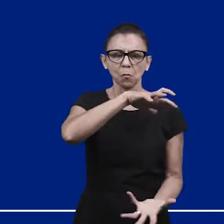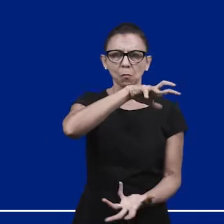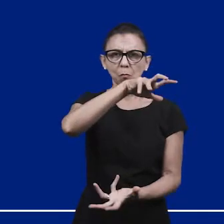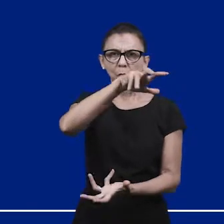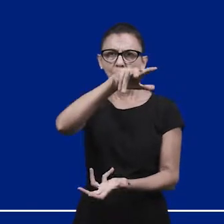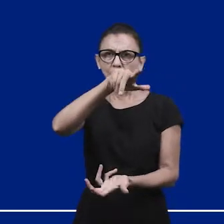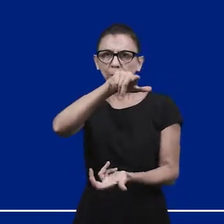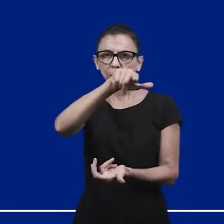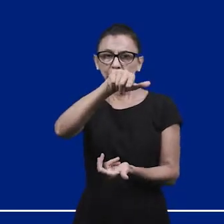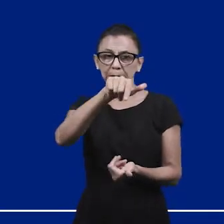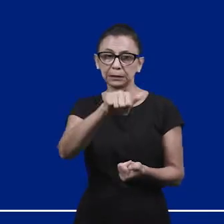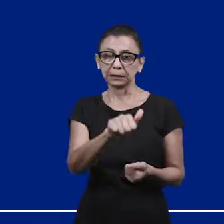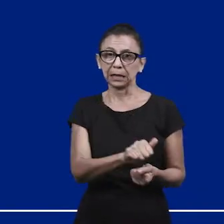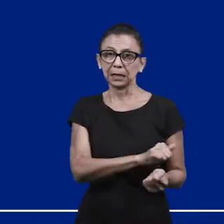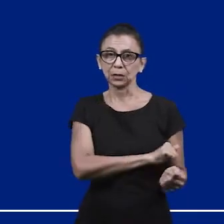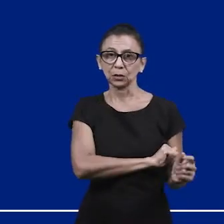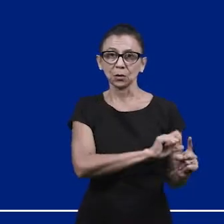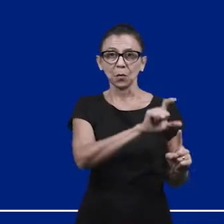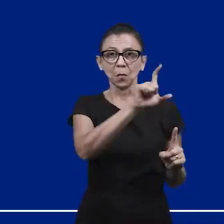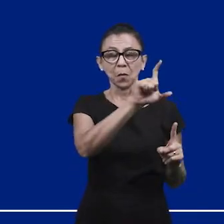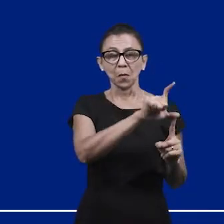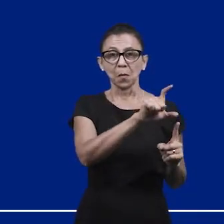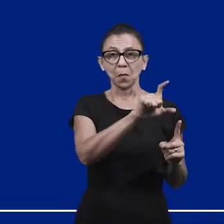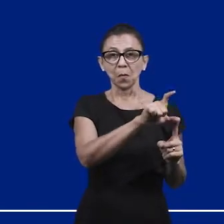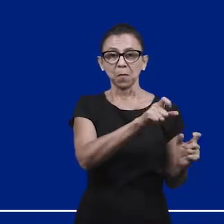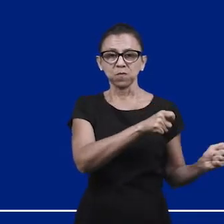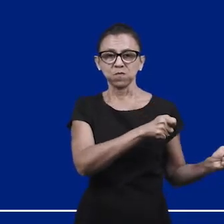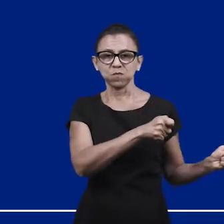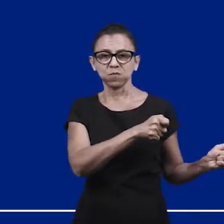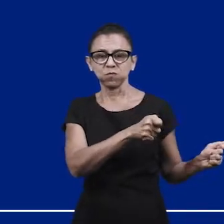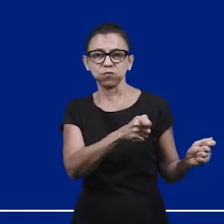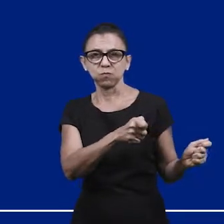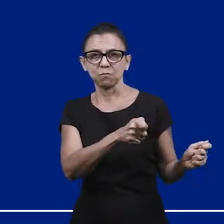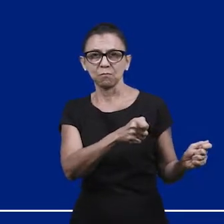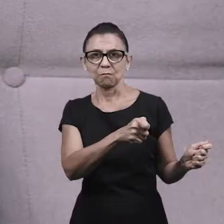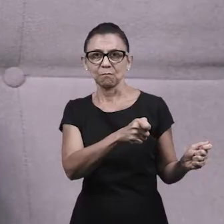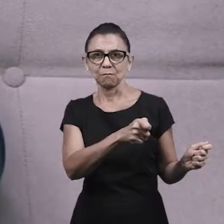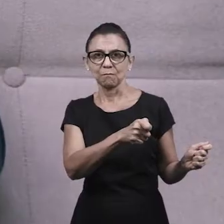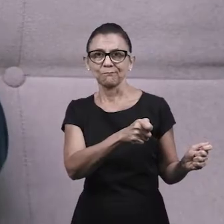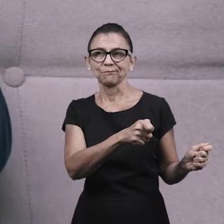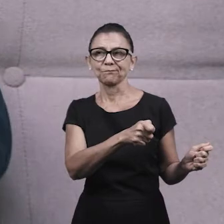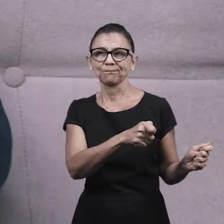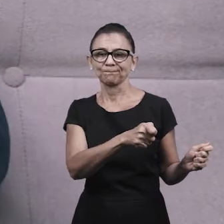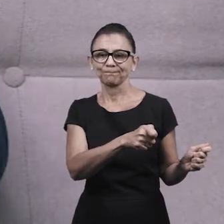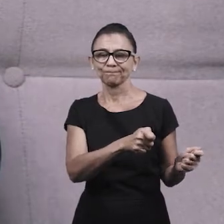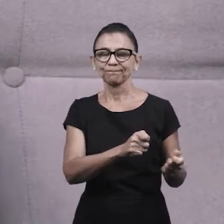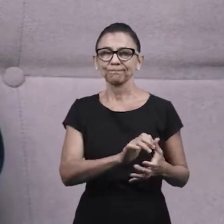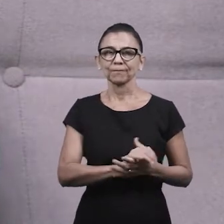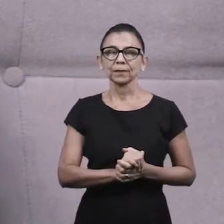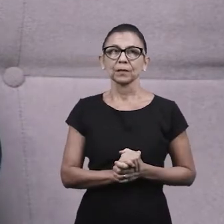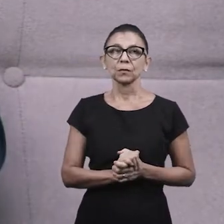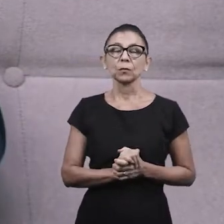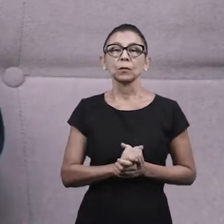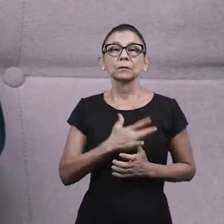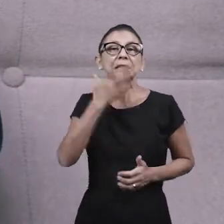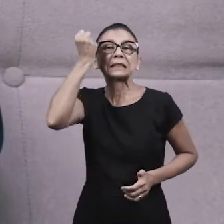Nous savons que nous sommes de Dieu et que tout le monde est mis dans le malin.